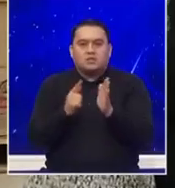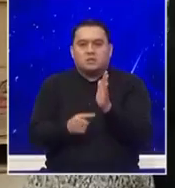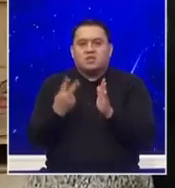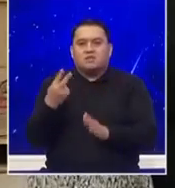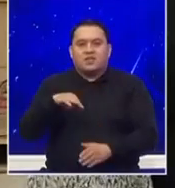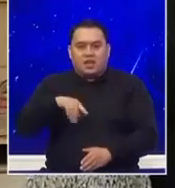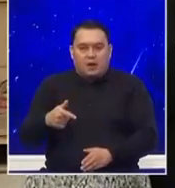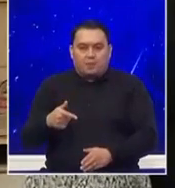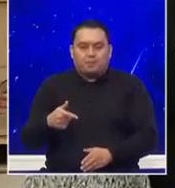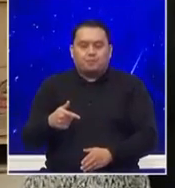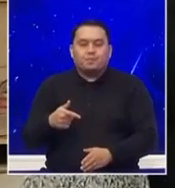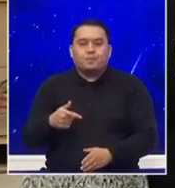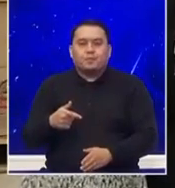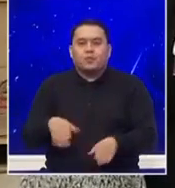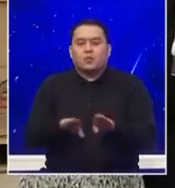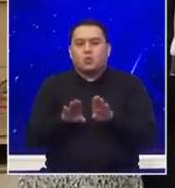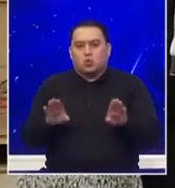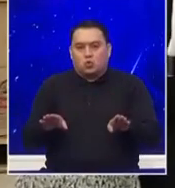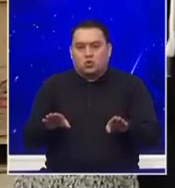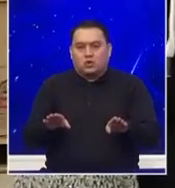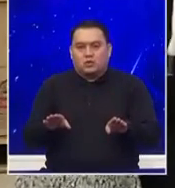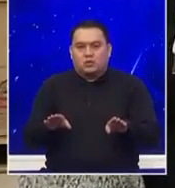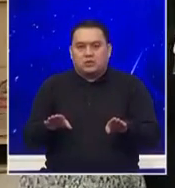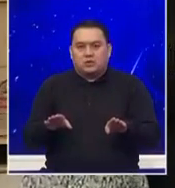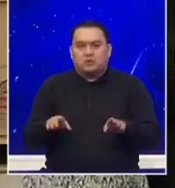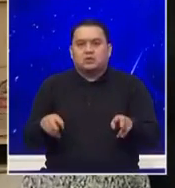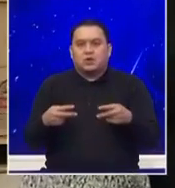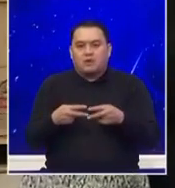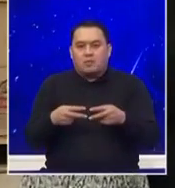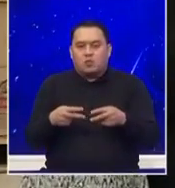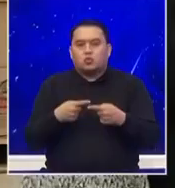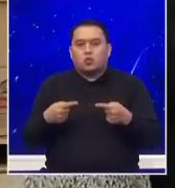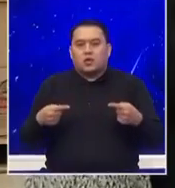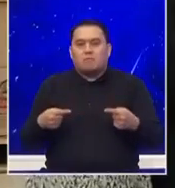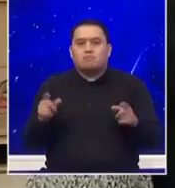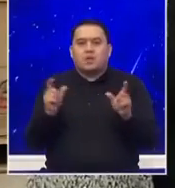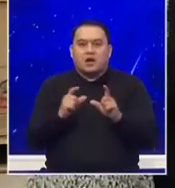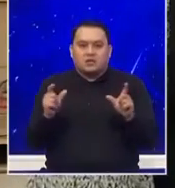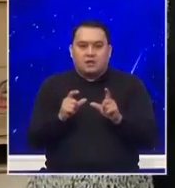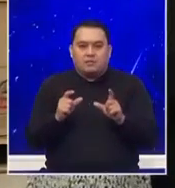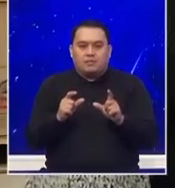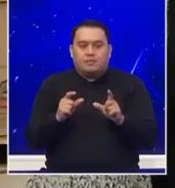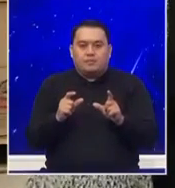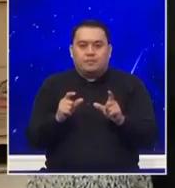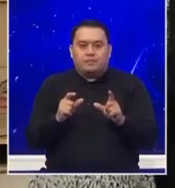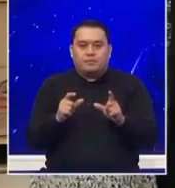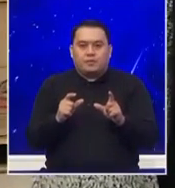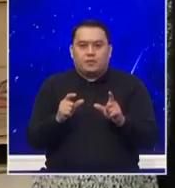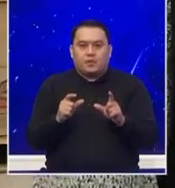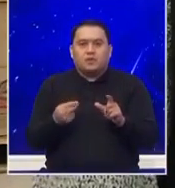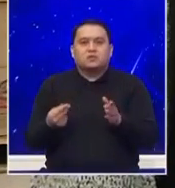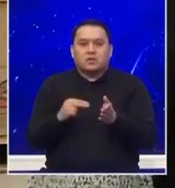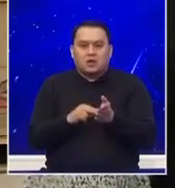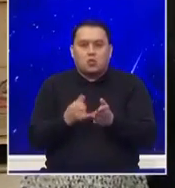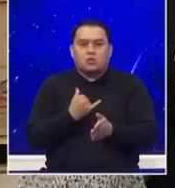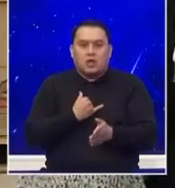72 тенге, тоже, как сказать, по сравнению с другими магазинами, да, очень даже доступная цена.